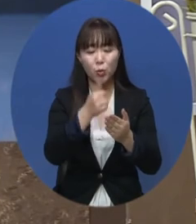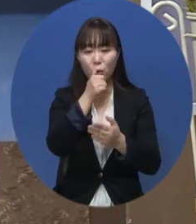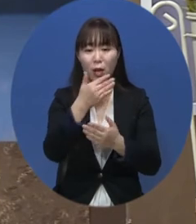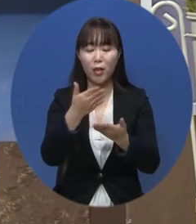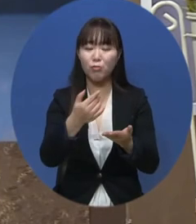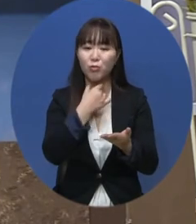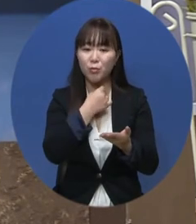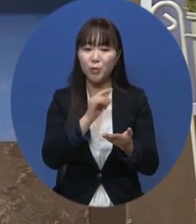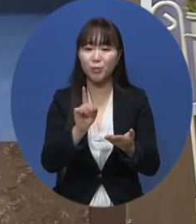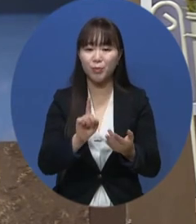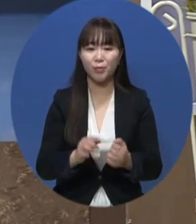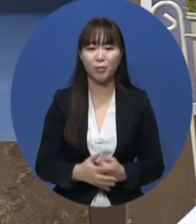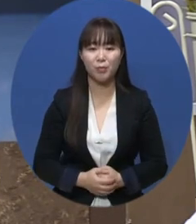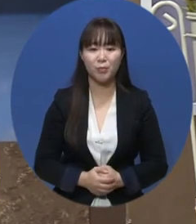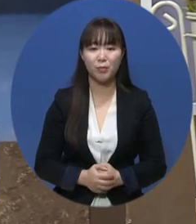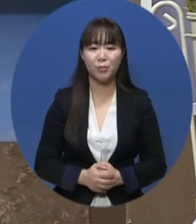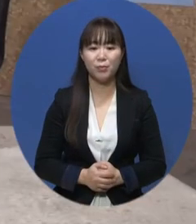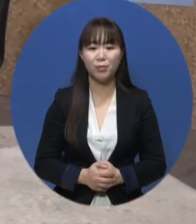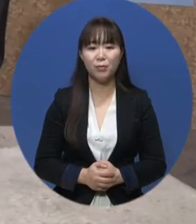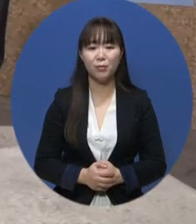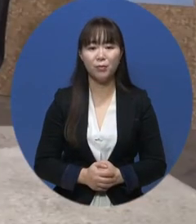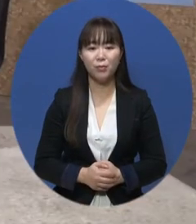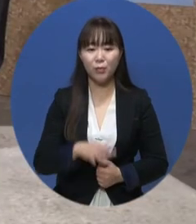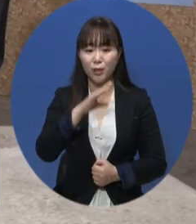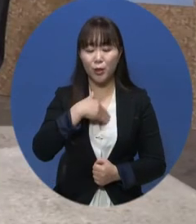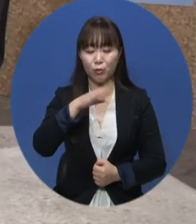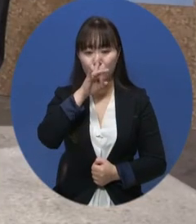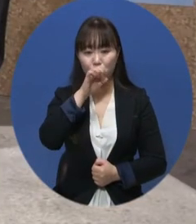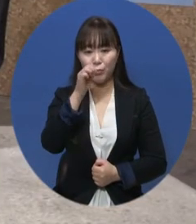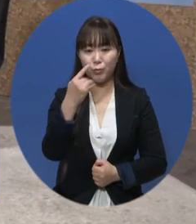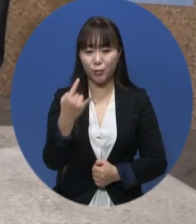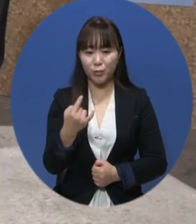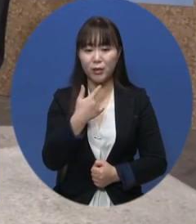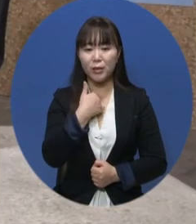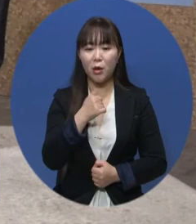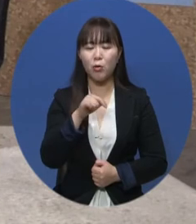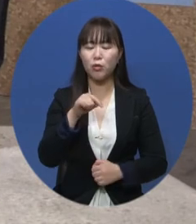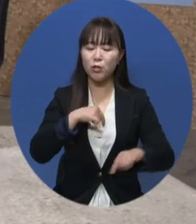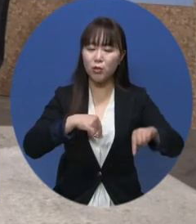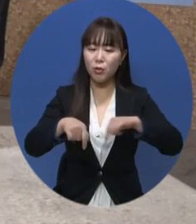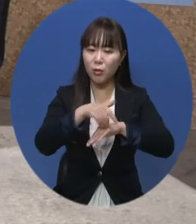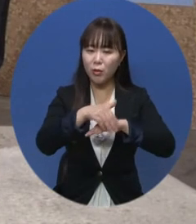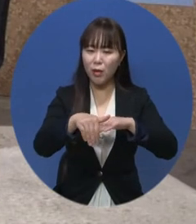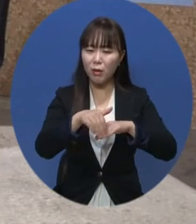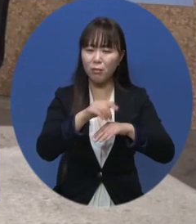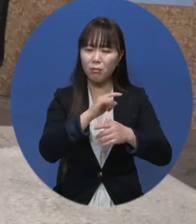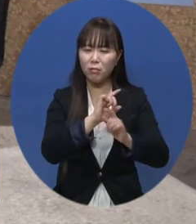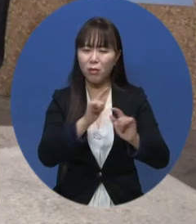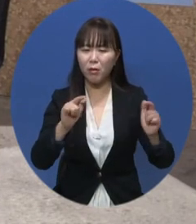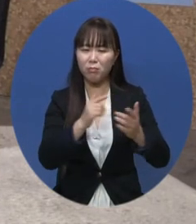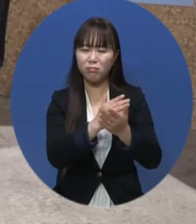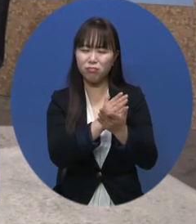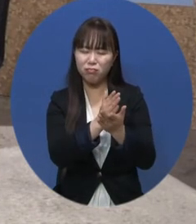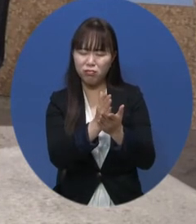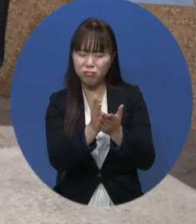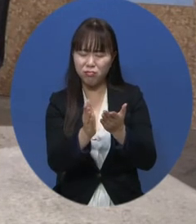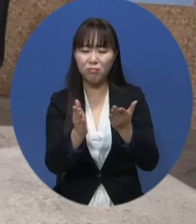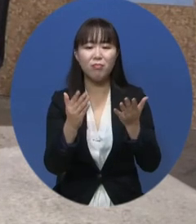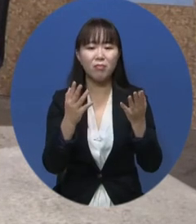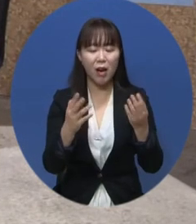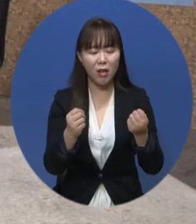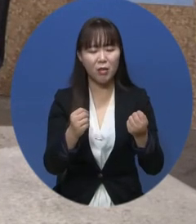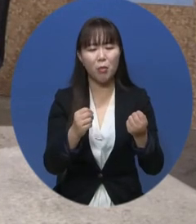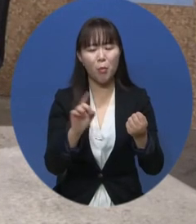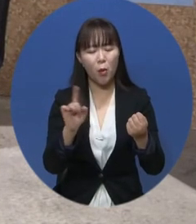주실 것들이 있나요? 예, 저희 중앙회가 이제 한 것 중에 여러 가지 계속 정책은 뭐 이렇게